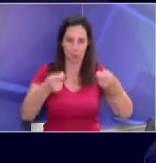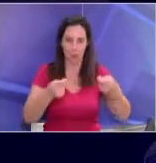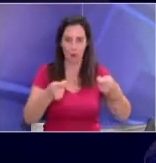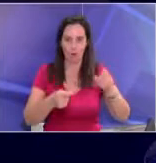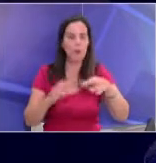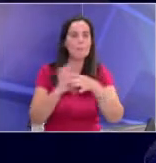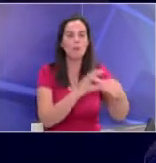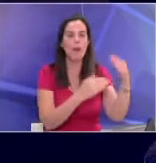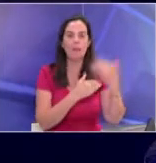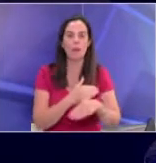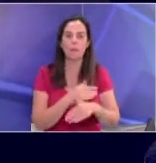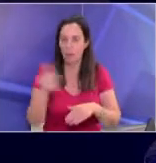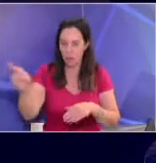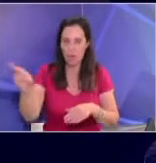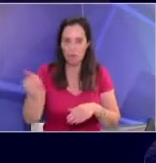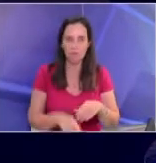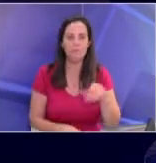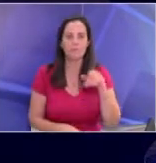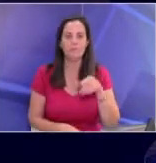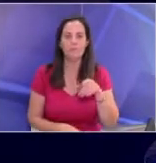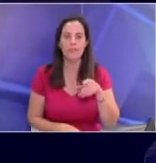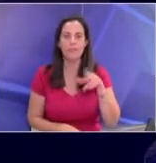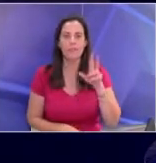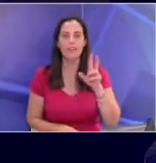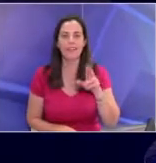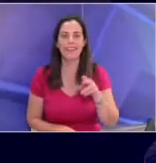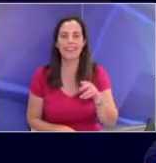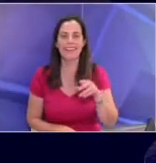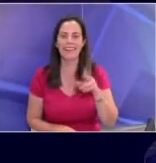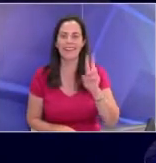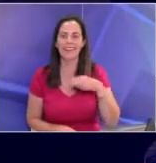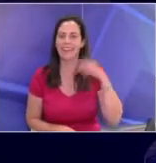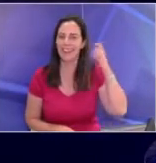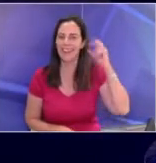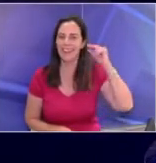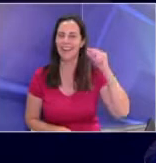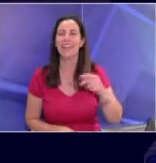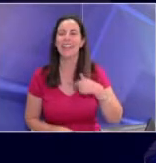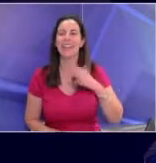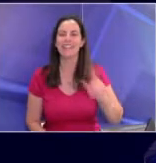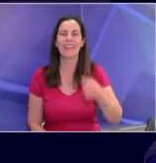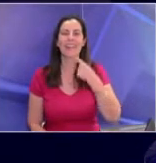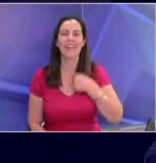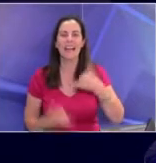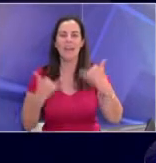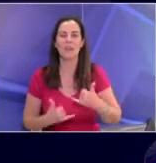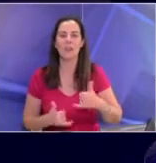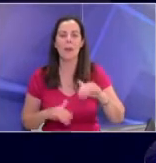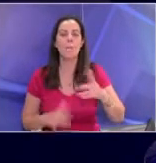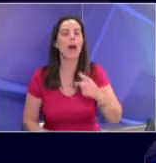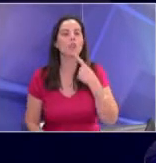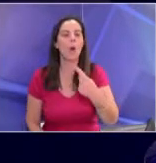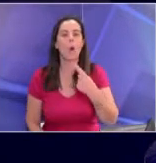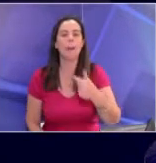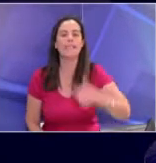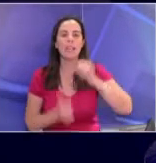יש לך משפט אחרון. שנייה, לפני שאתה סוגר. רגע, לא, יש לי אוזן. יש לי אסף באוזן. אני צריך שתגיד לי עכשיו מה האמירה שלך